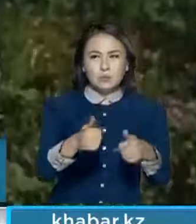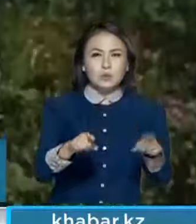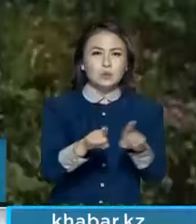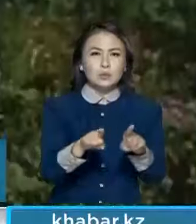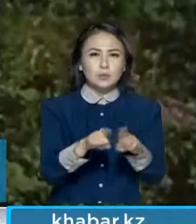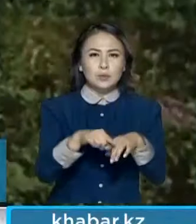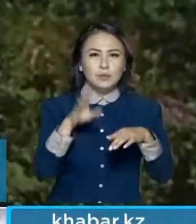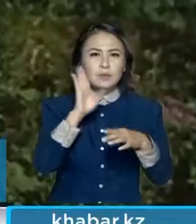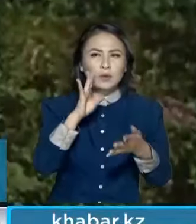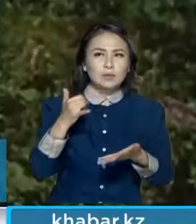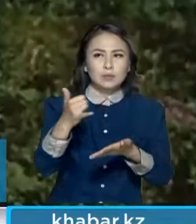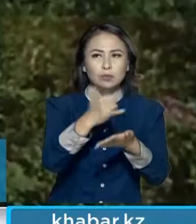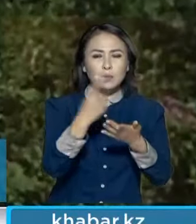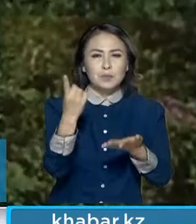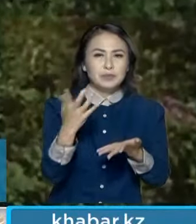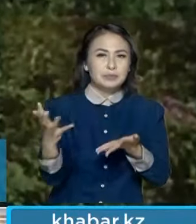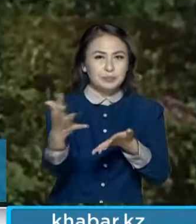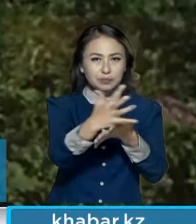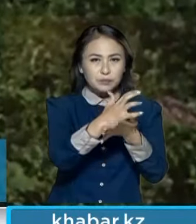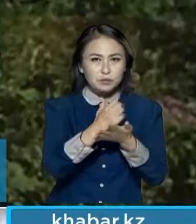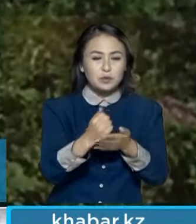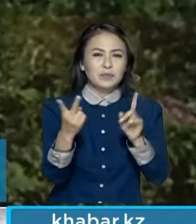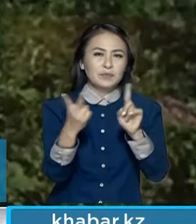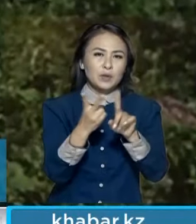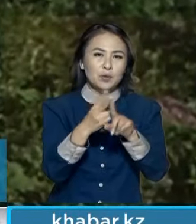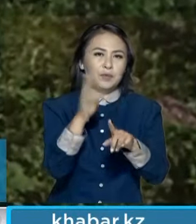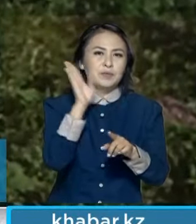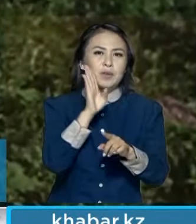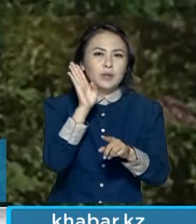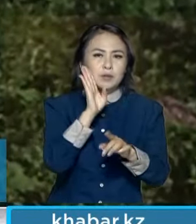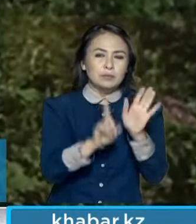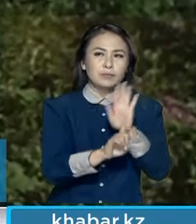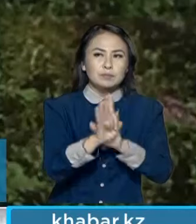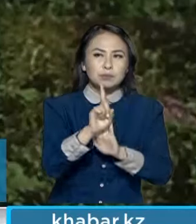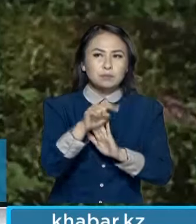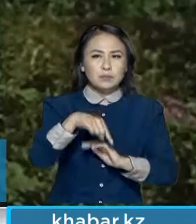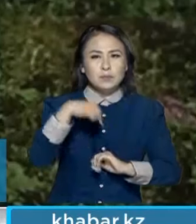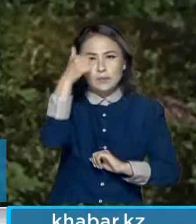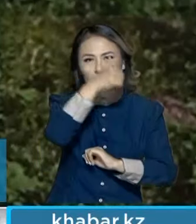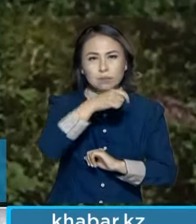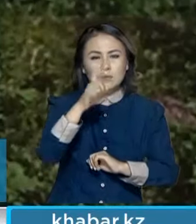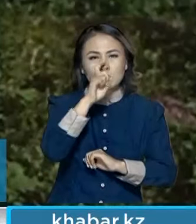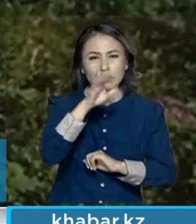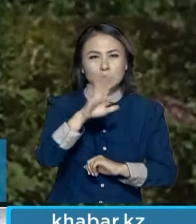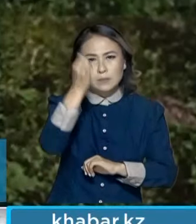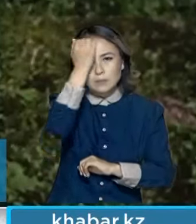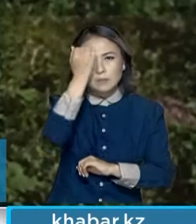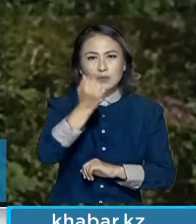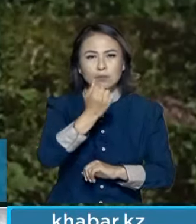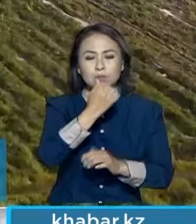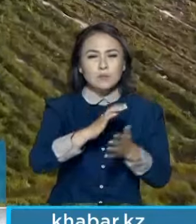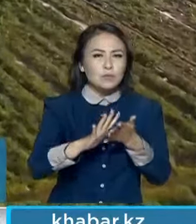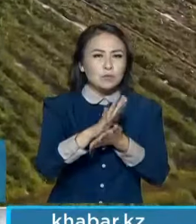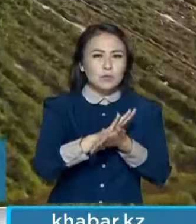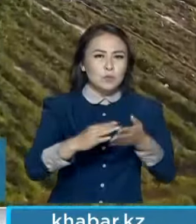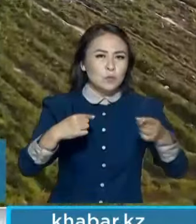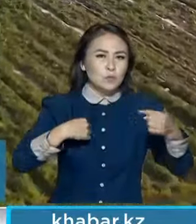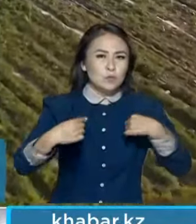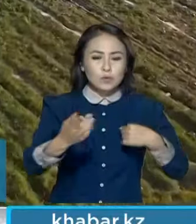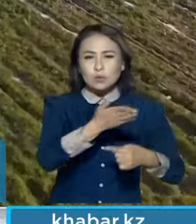суғарып жатыр, екінші бір сборды алып болып, екінші суын ішіп жатыр міне. Жақсы, биылғы жылға рахмет. Судан еш қиналған жоқпыз.